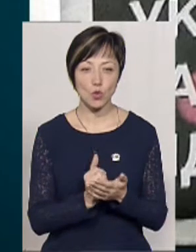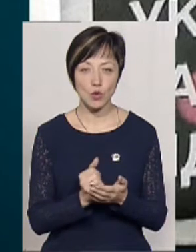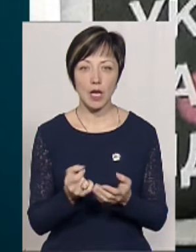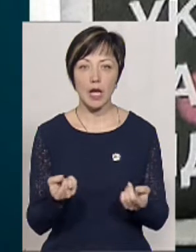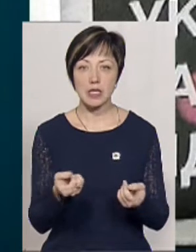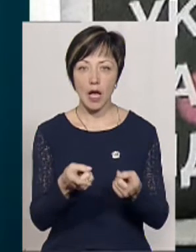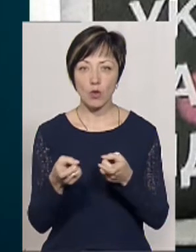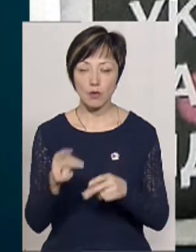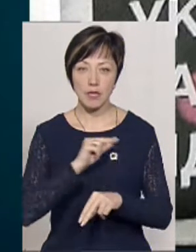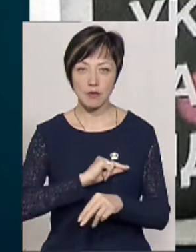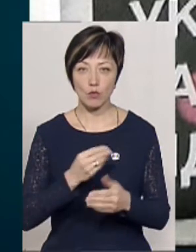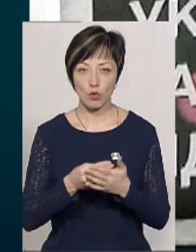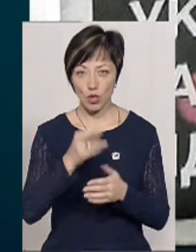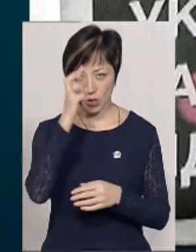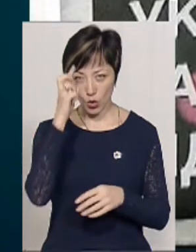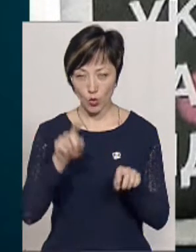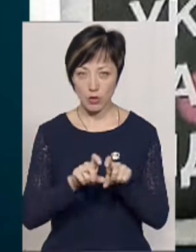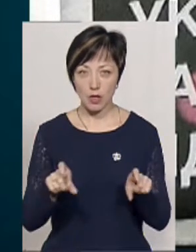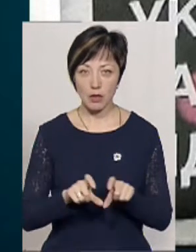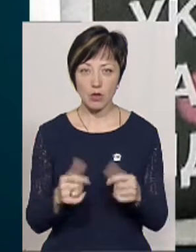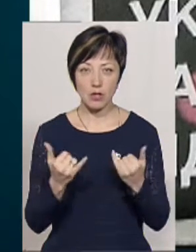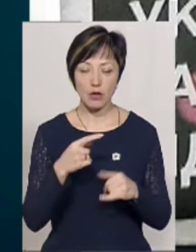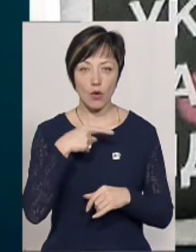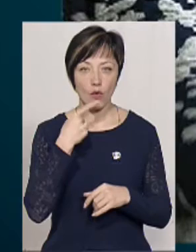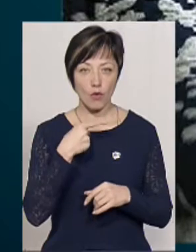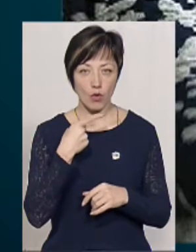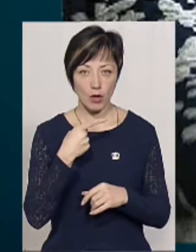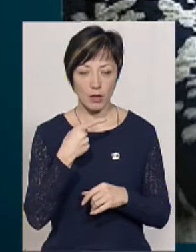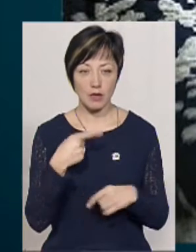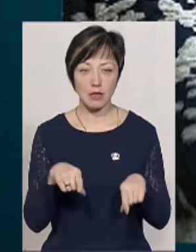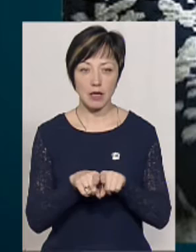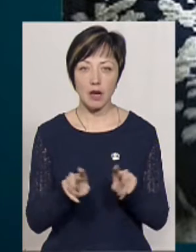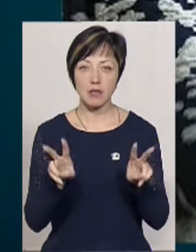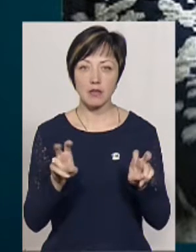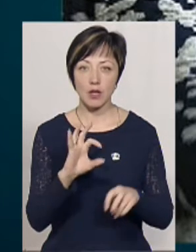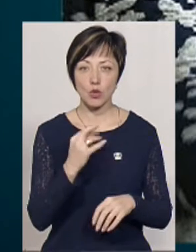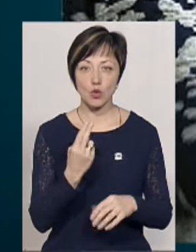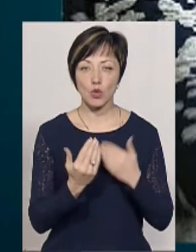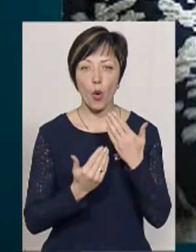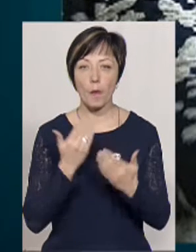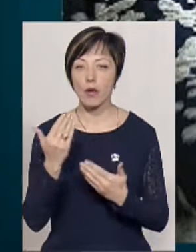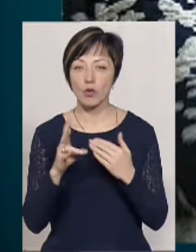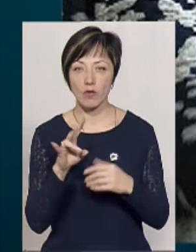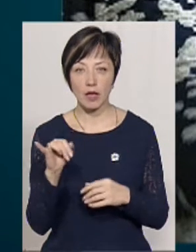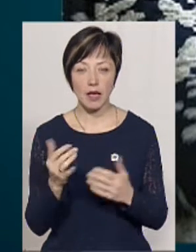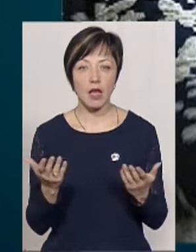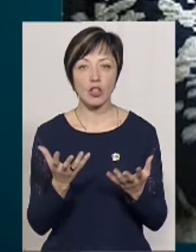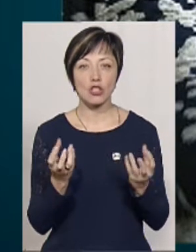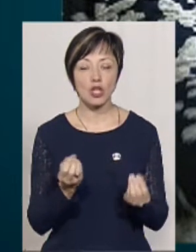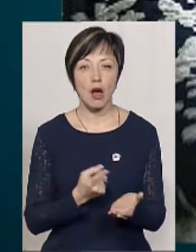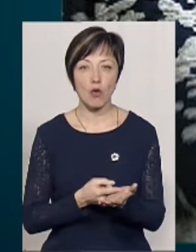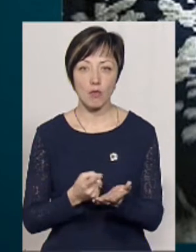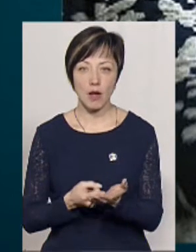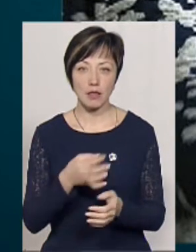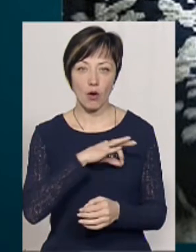для залучення працівників бюджетних установ, як ви щойно казали, у так званому соцопитуванні. Які ще